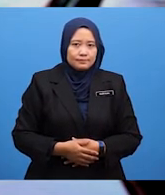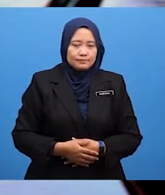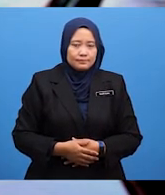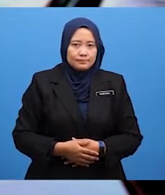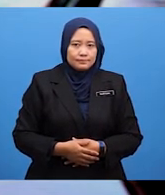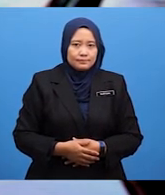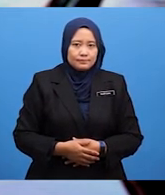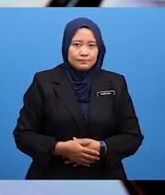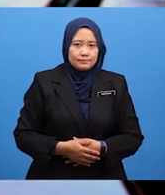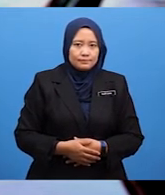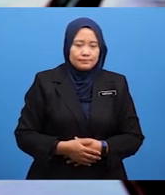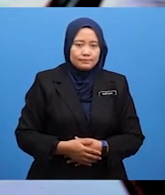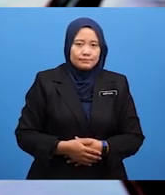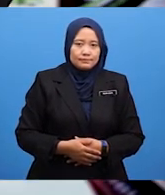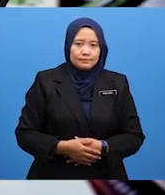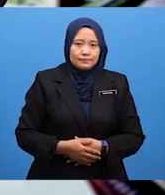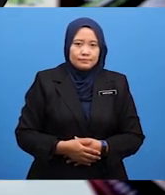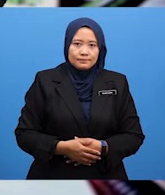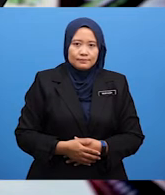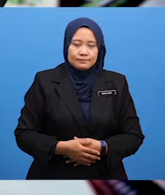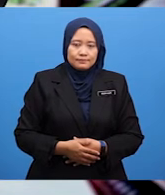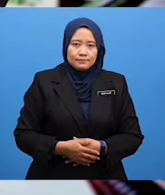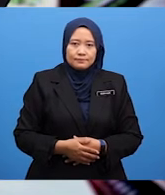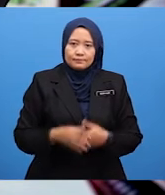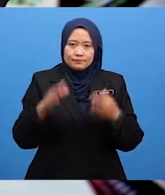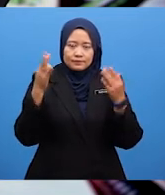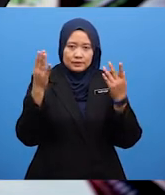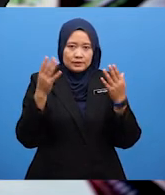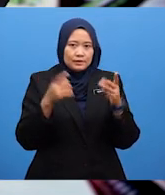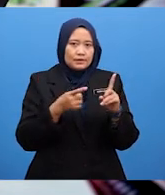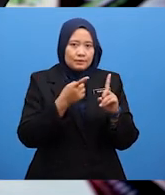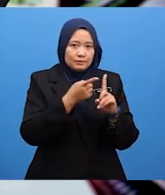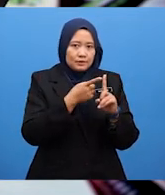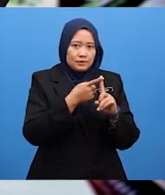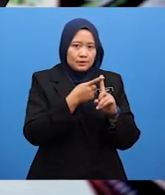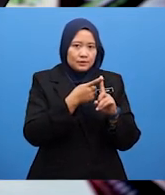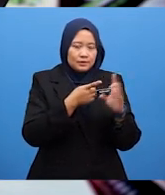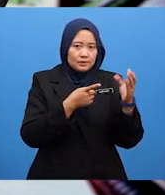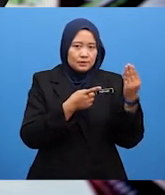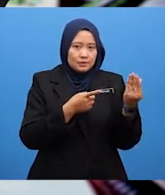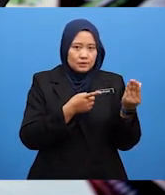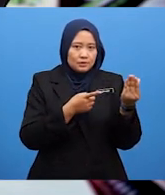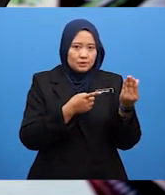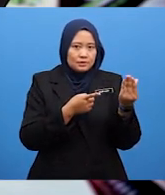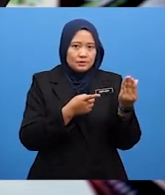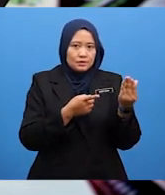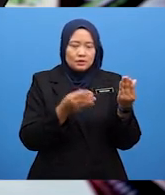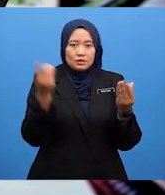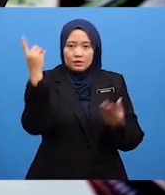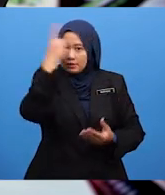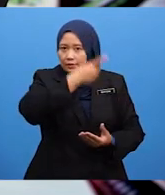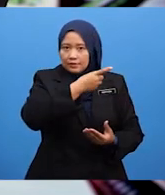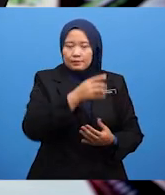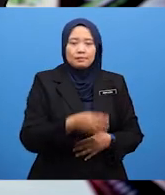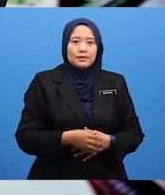Jadi penjarian posisi pertama adalah berada pada bahagian depan leher ini. Jadi